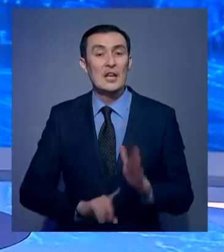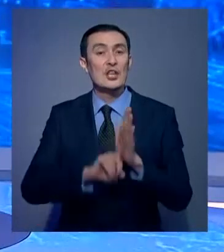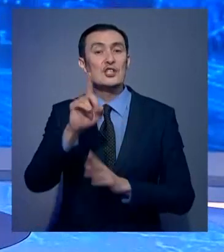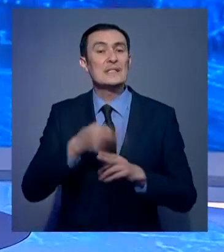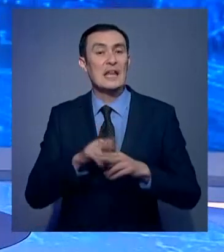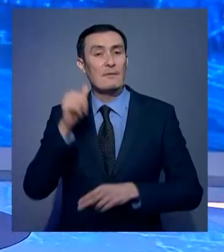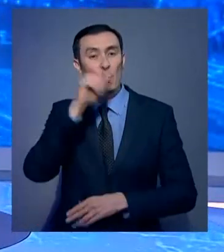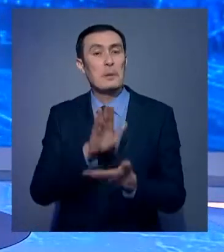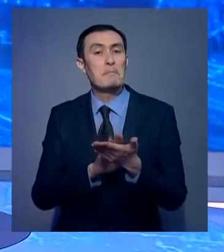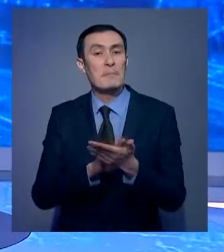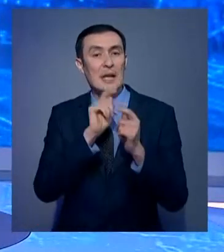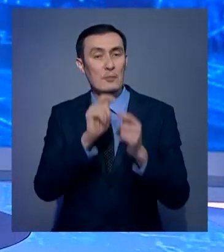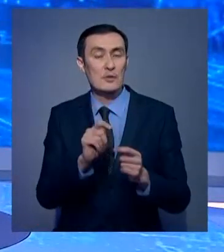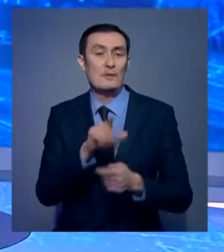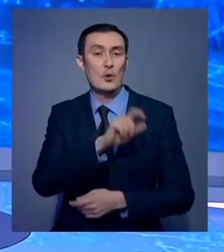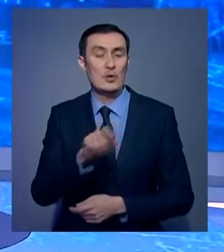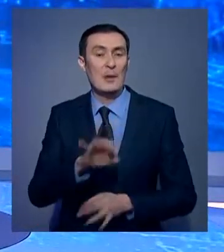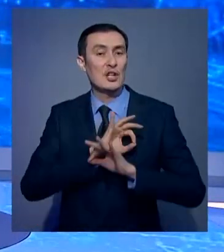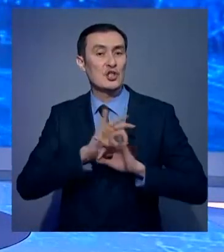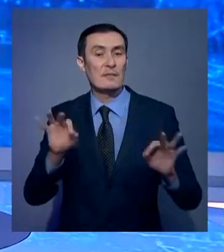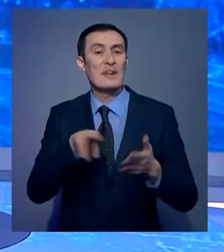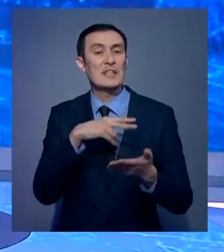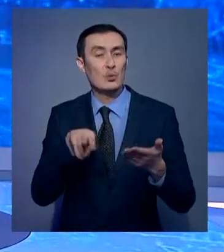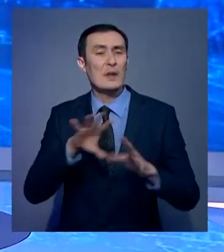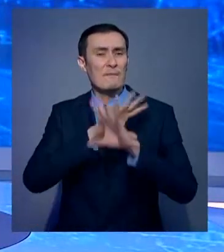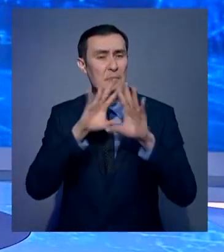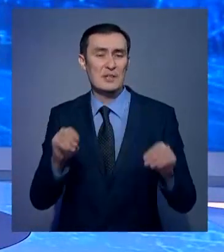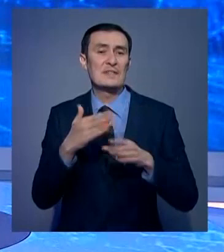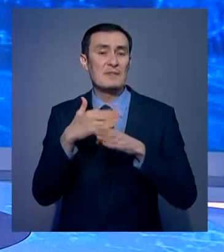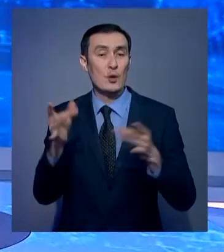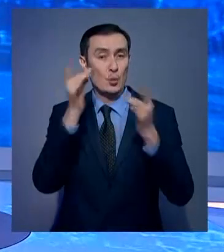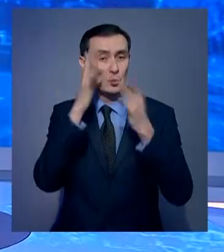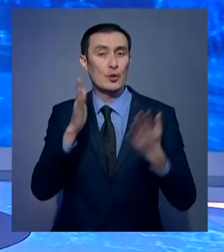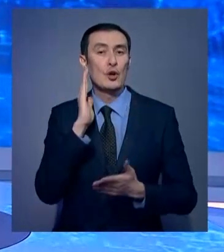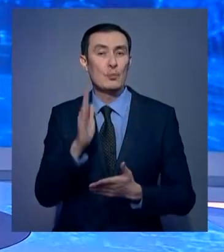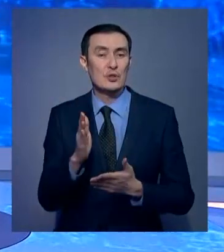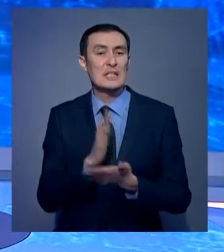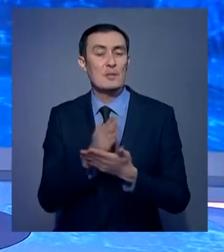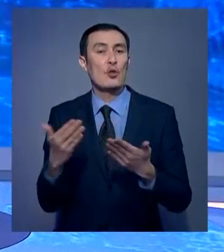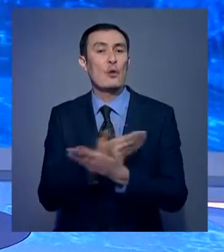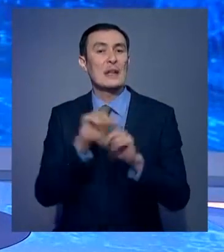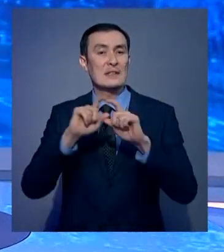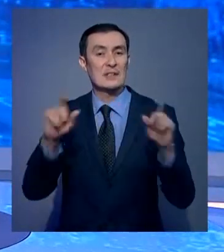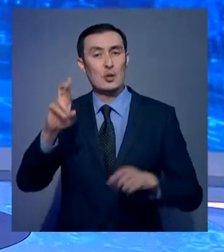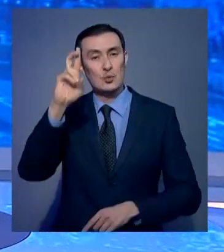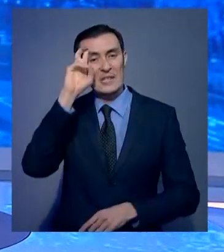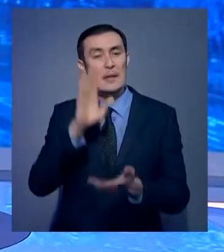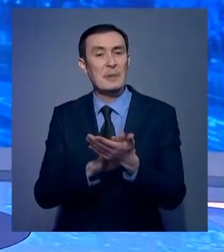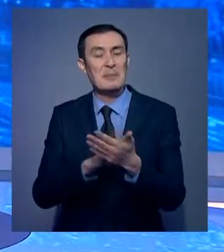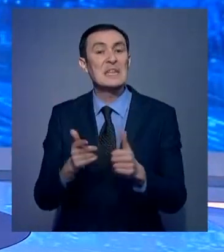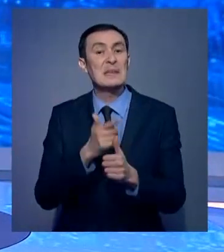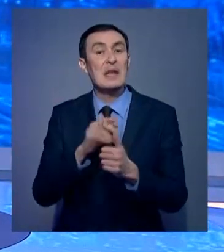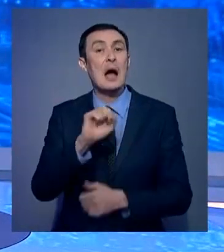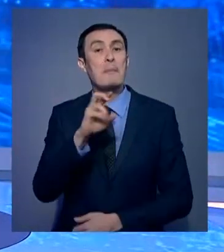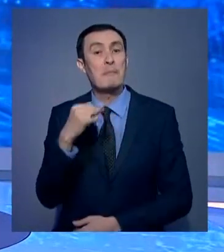С этого года премия, которая присуждается людям, отличившимся в литературе и вообще в сфере культуры, будет носить новое название. Государственная премия